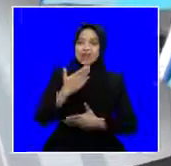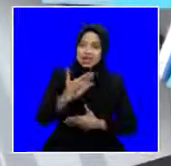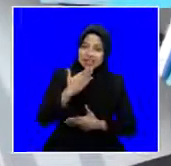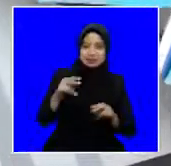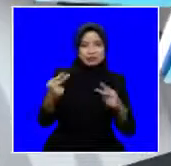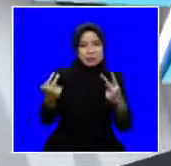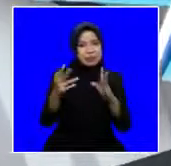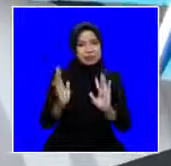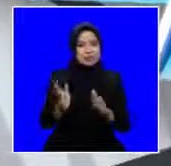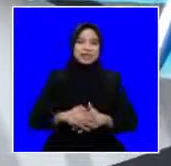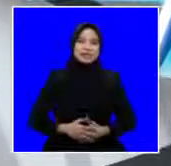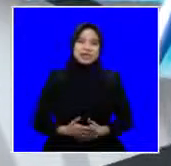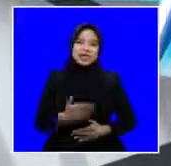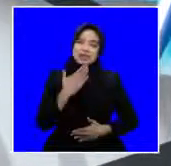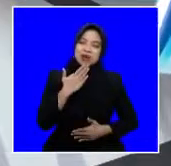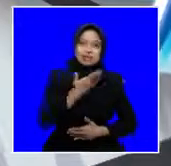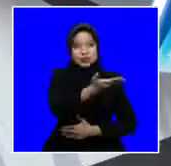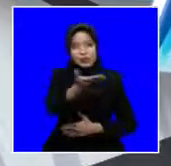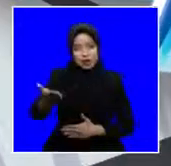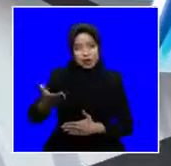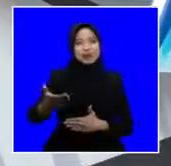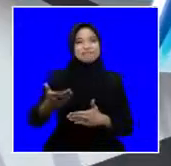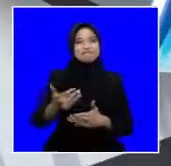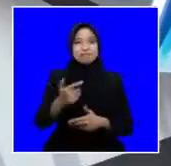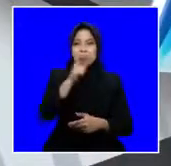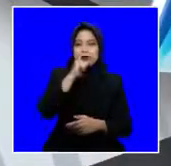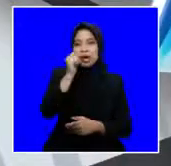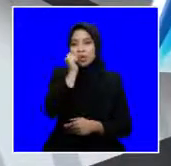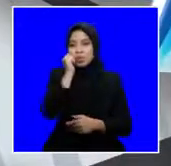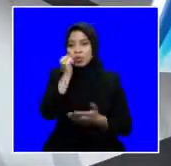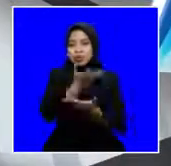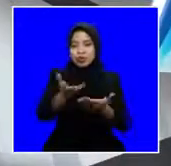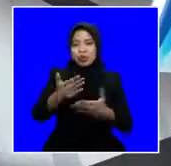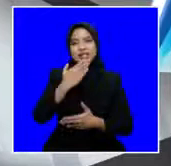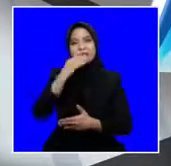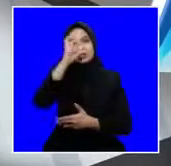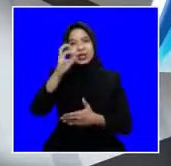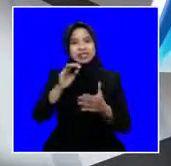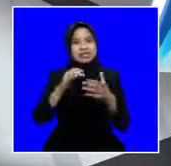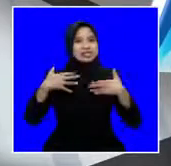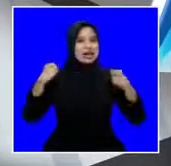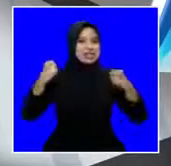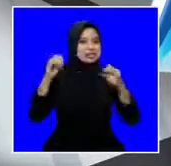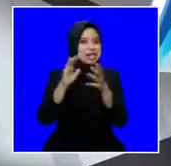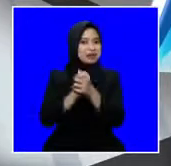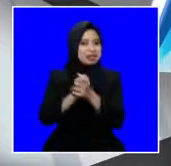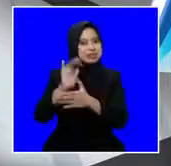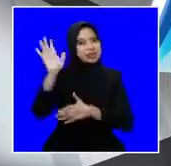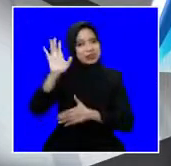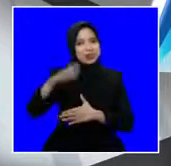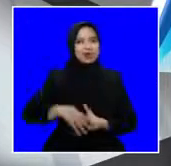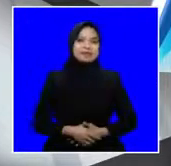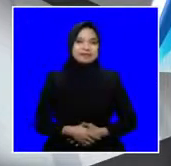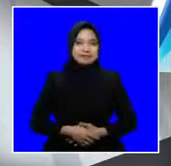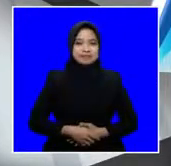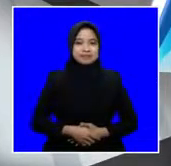pamit. Terima kasih sekali lagi atas kehadiran dan partisipasi Bapak Ibu semua. Selamat sore, salam sehat, dan sampai jumpa.